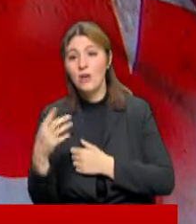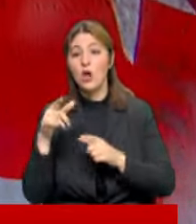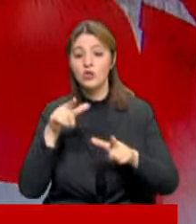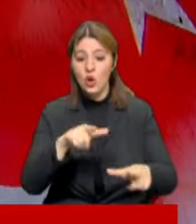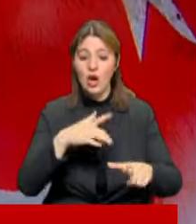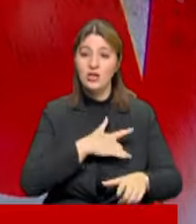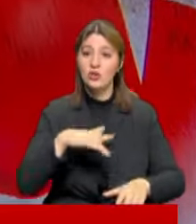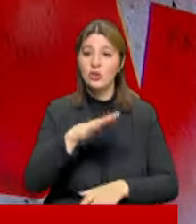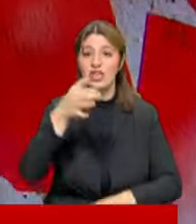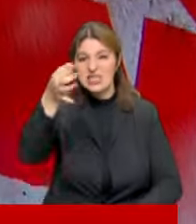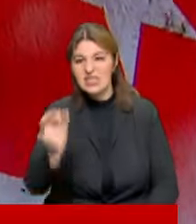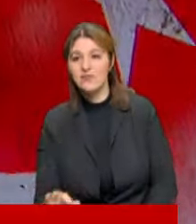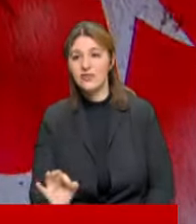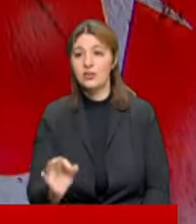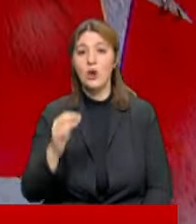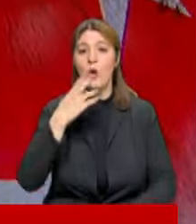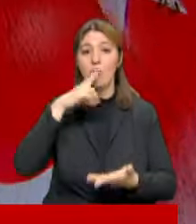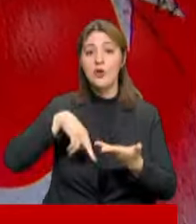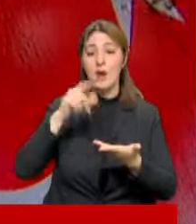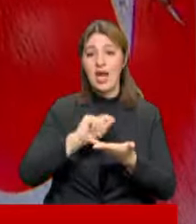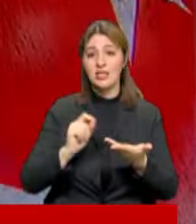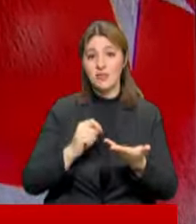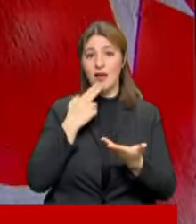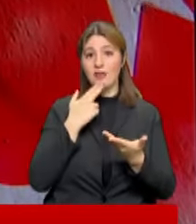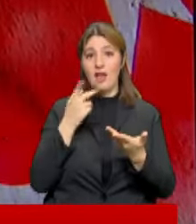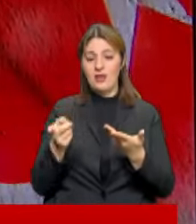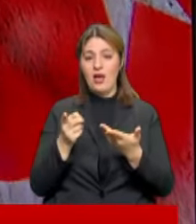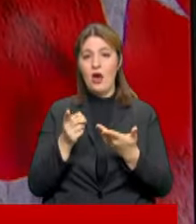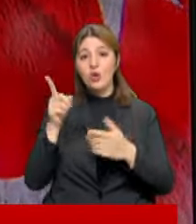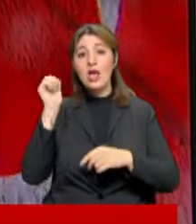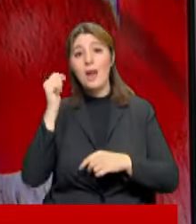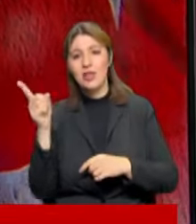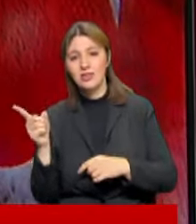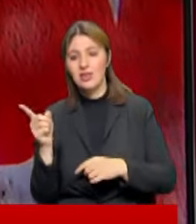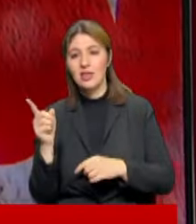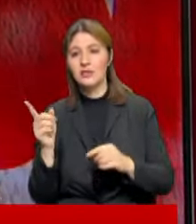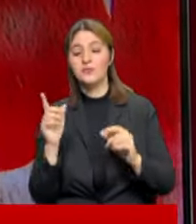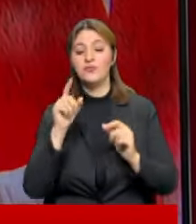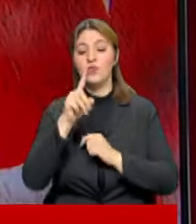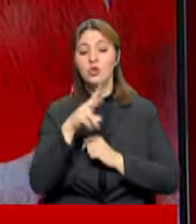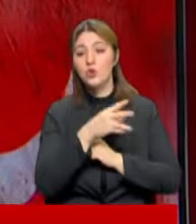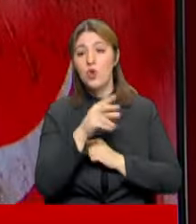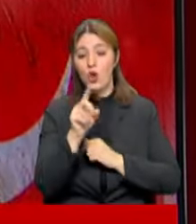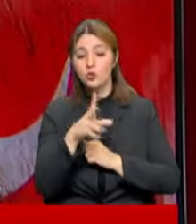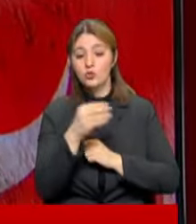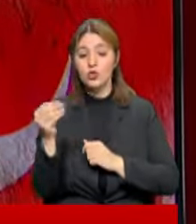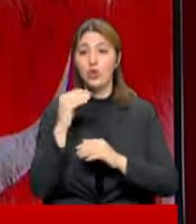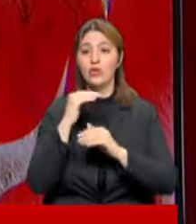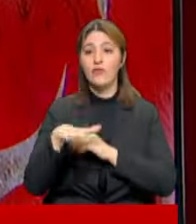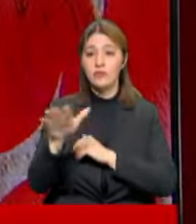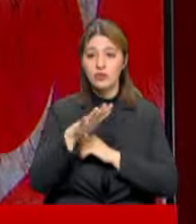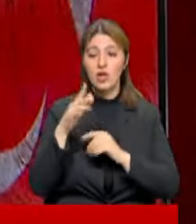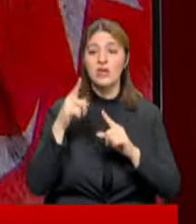Anadolu'ya doğru gidildikçe sıfıra iniyor Okuma yazma oranı ve 13 milyon nüfusun 3 milyonu